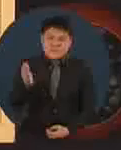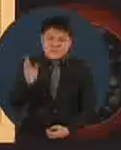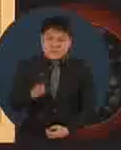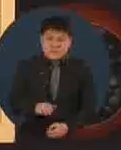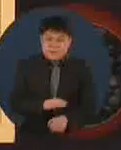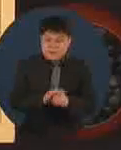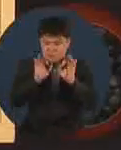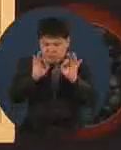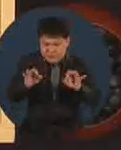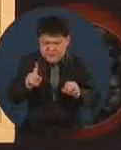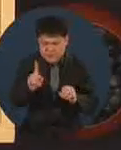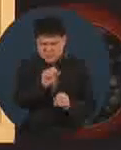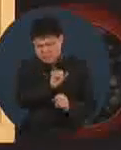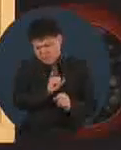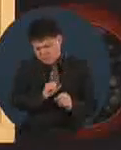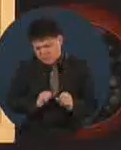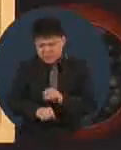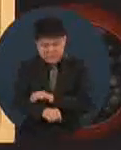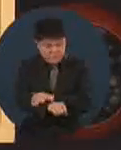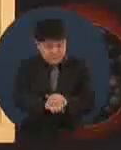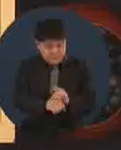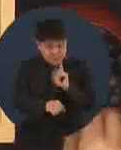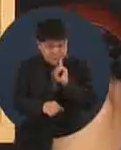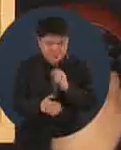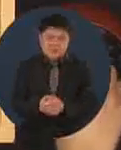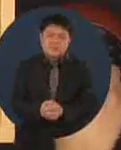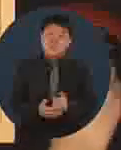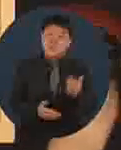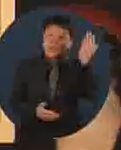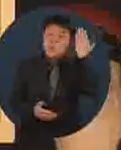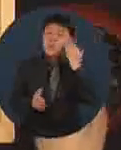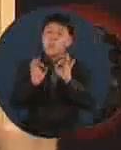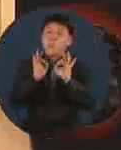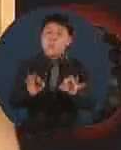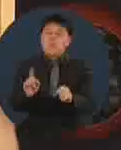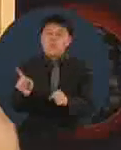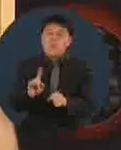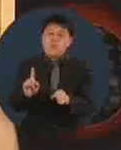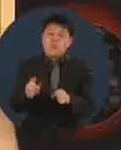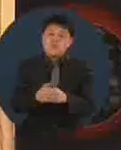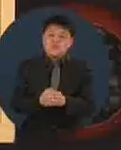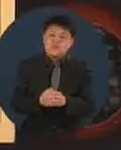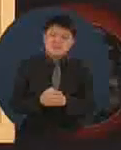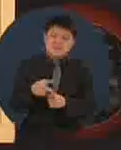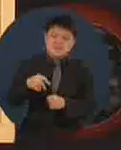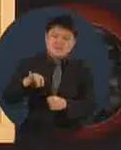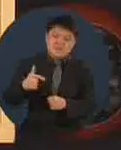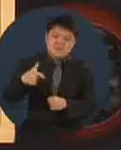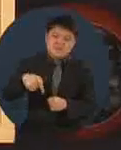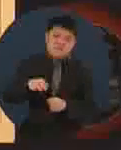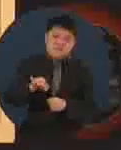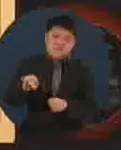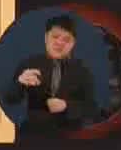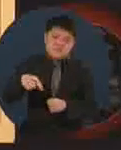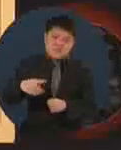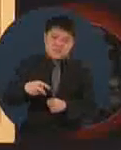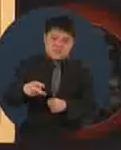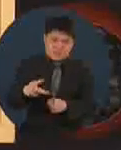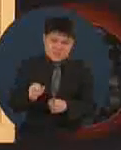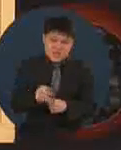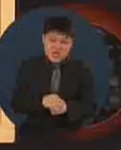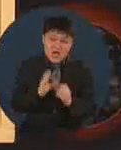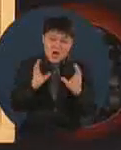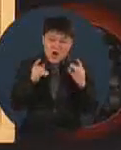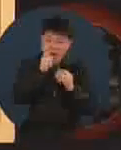여기서 또 끈끈하게 버티죠. 네. 옛날에도 보면 고사성어의 신구비원령이라고 해서 어린